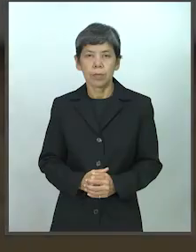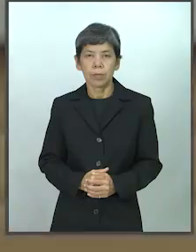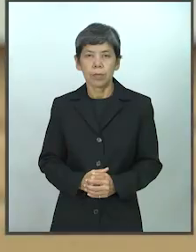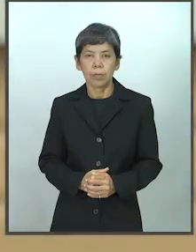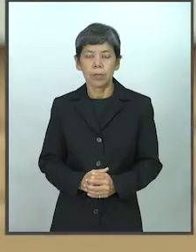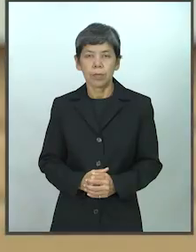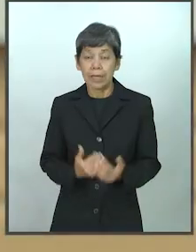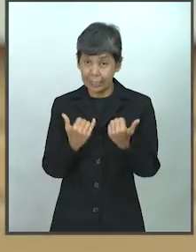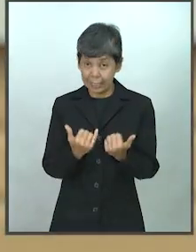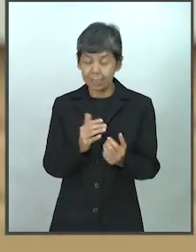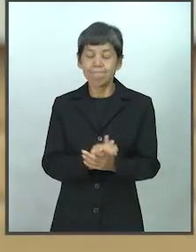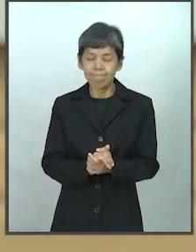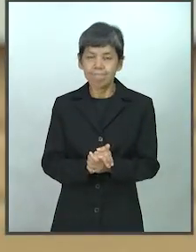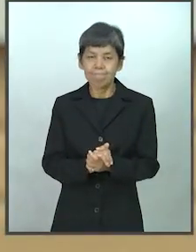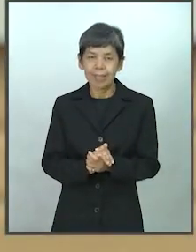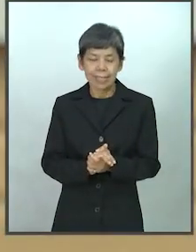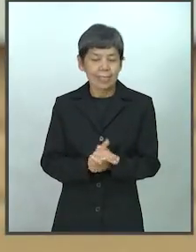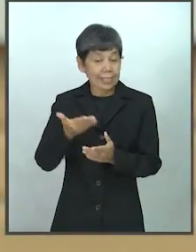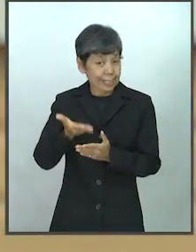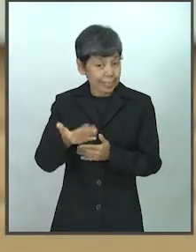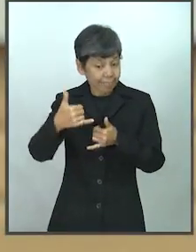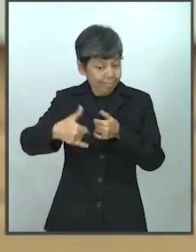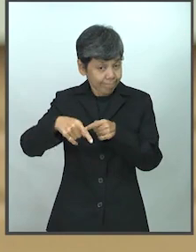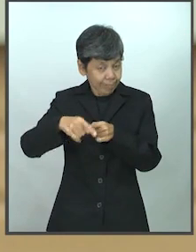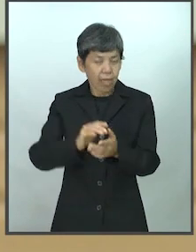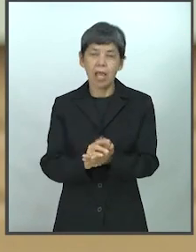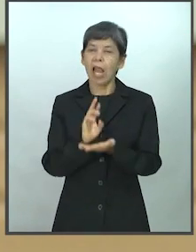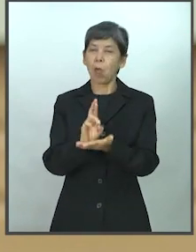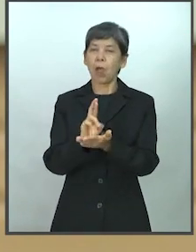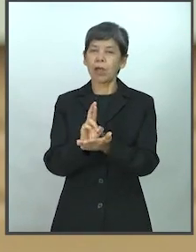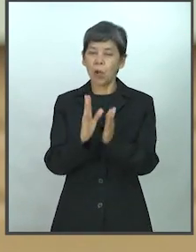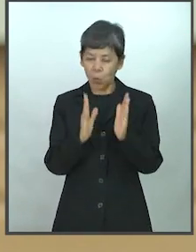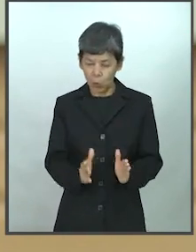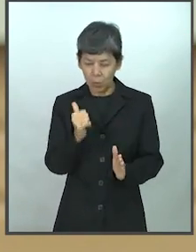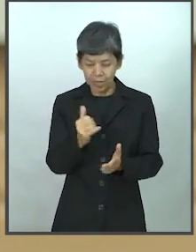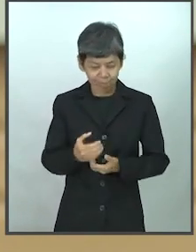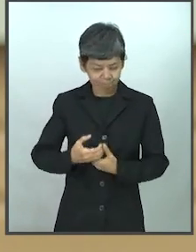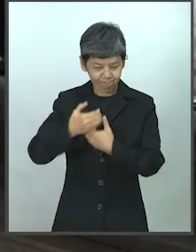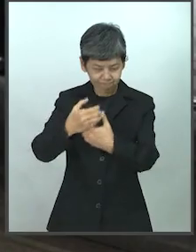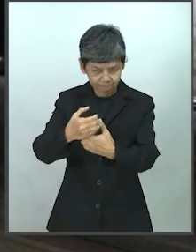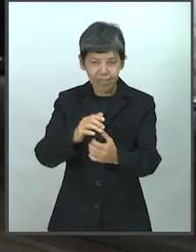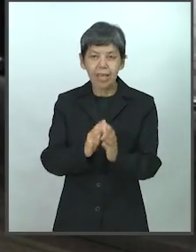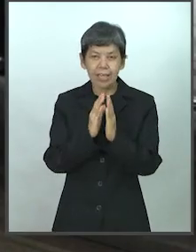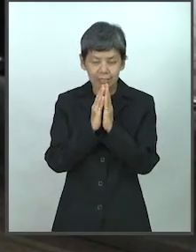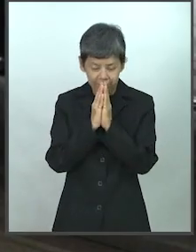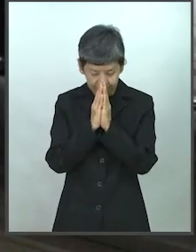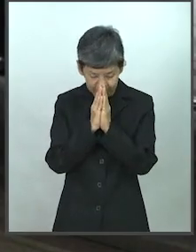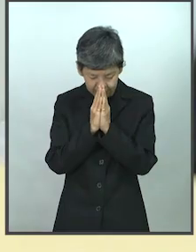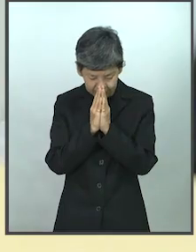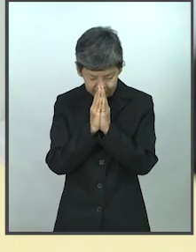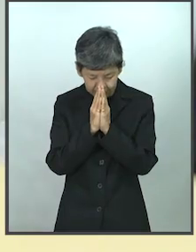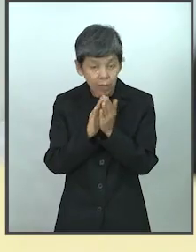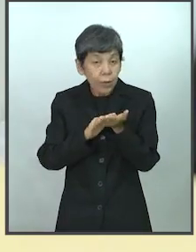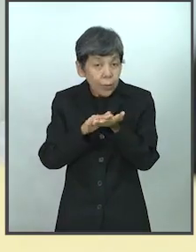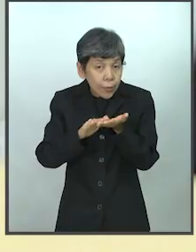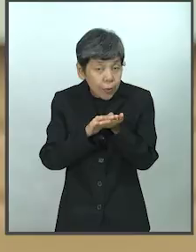ท่านผู้ชมครับตอนนี้ผมก็อยู่กับอีกหนึ่งท่านนะครับที่ได้รับรางวัลคนดีในวันนี้นะครับสวัสดีครับ ค่ะ รบก